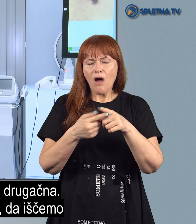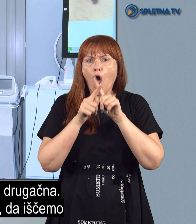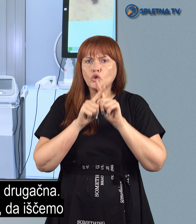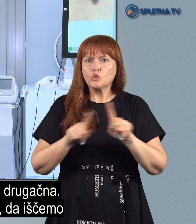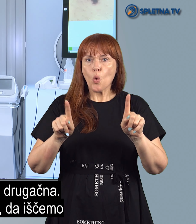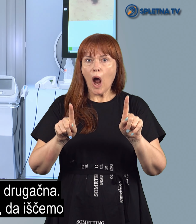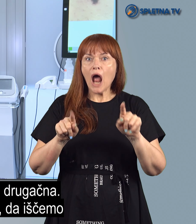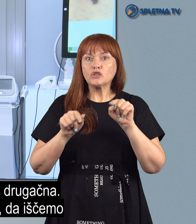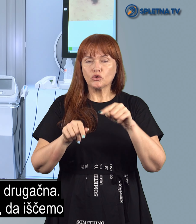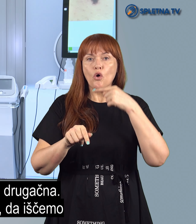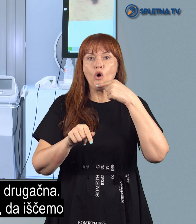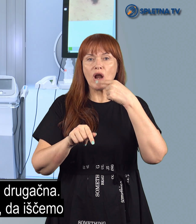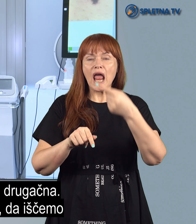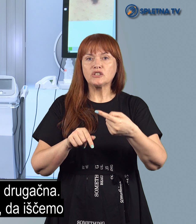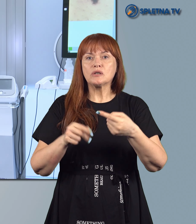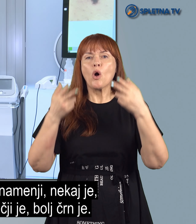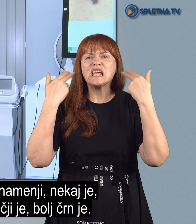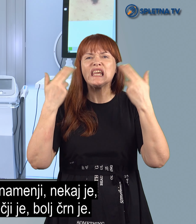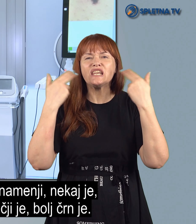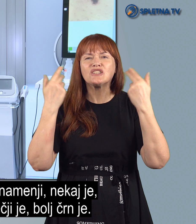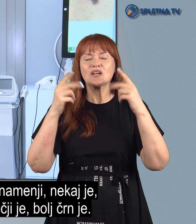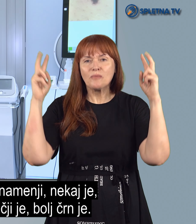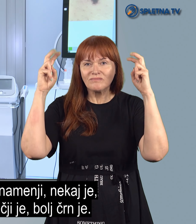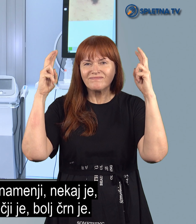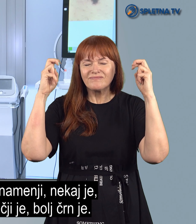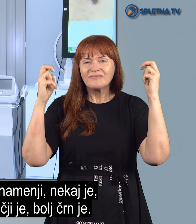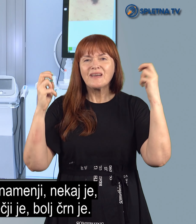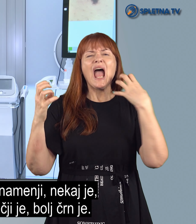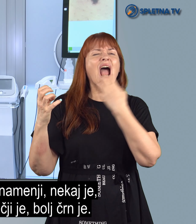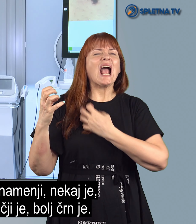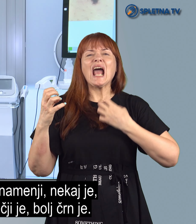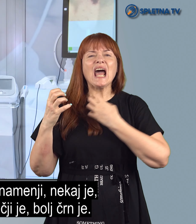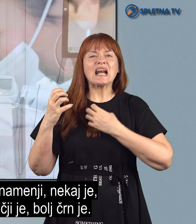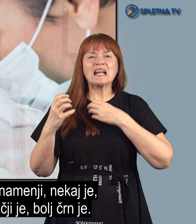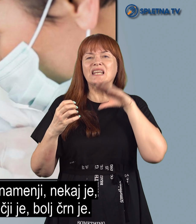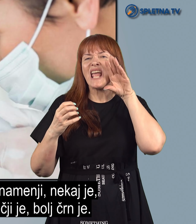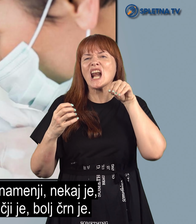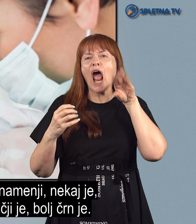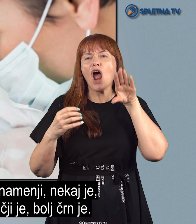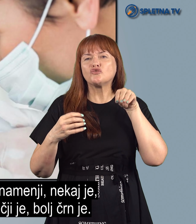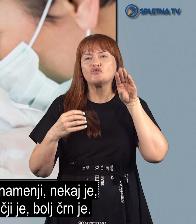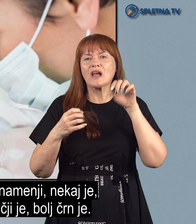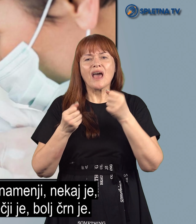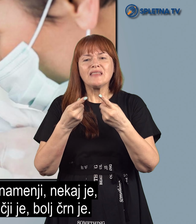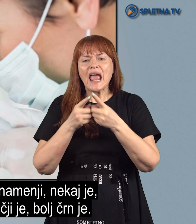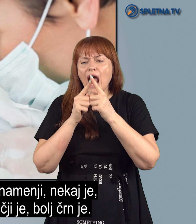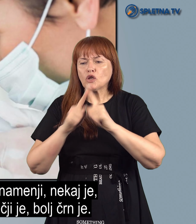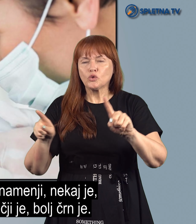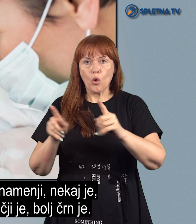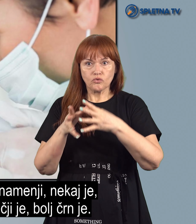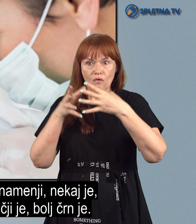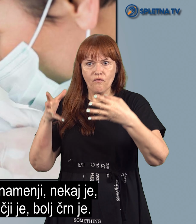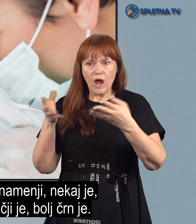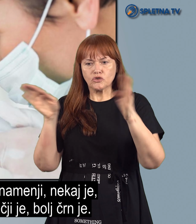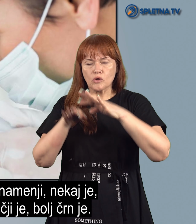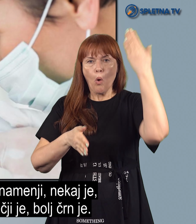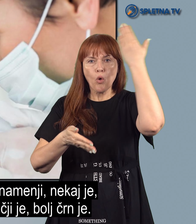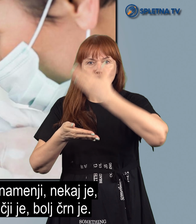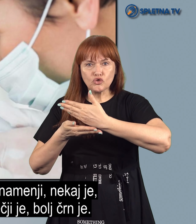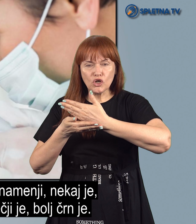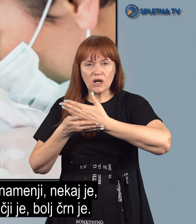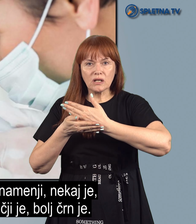drugačna. Temu rečemo, da iščemo grdega račka med znamenji. Nekaj je, kar je drugače. Večji je, bolj